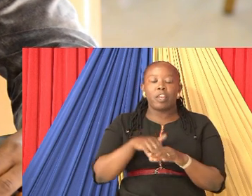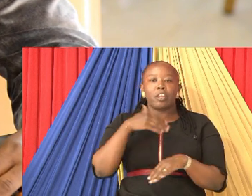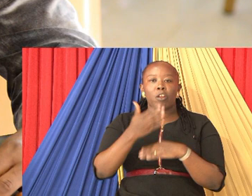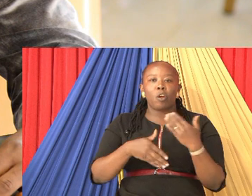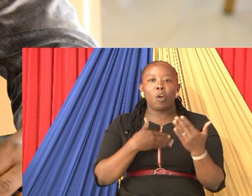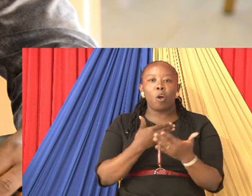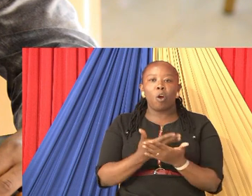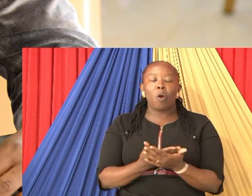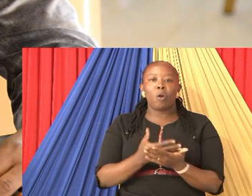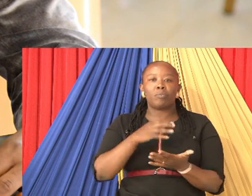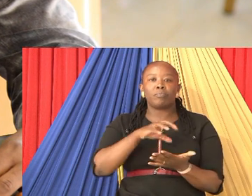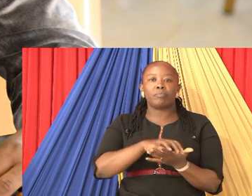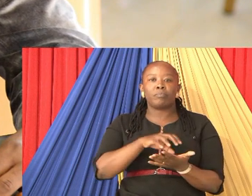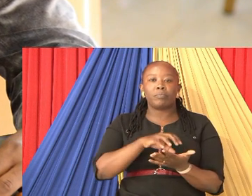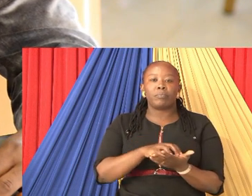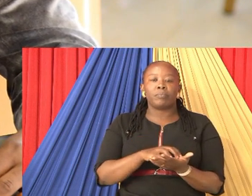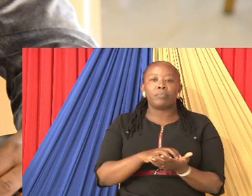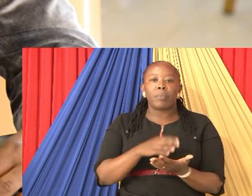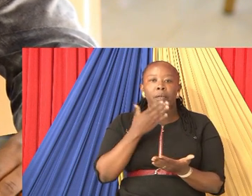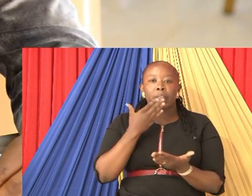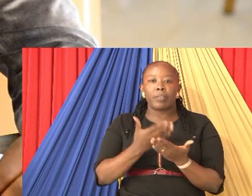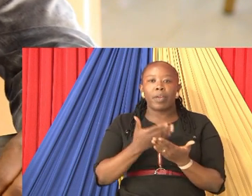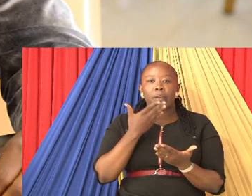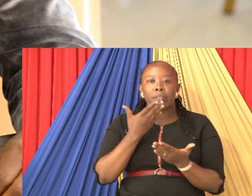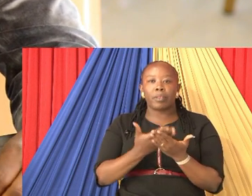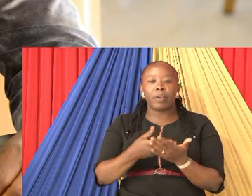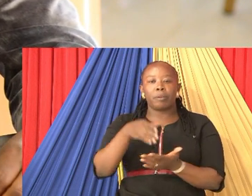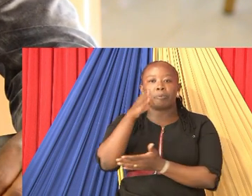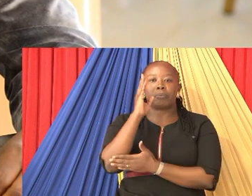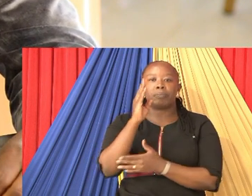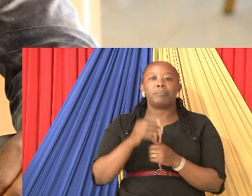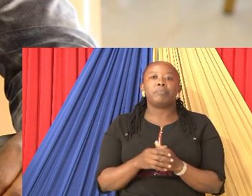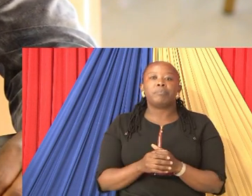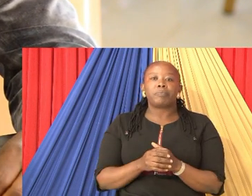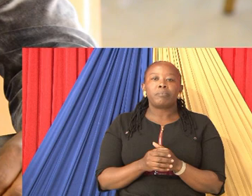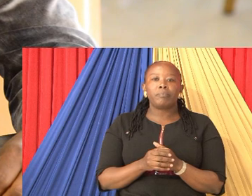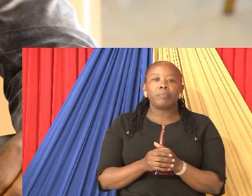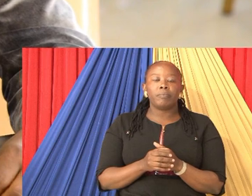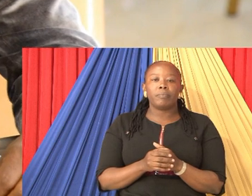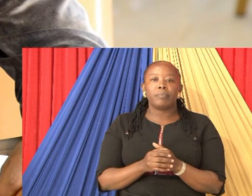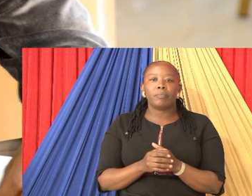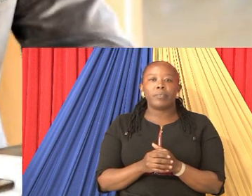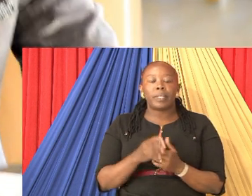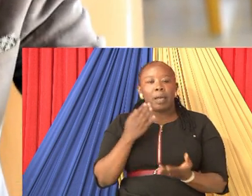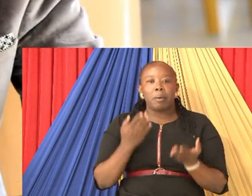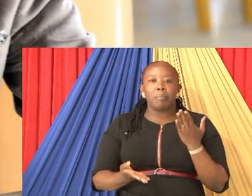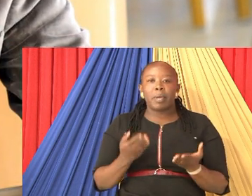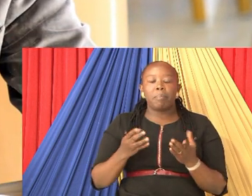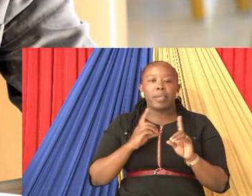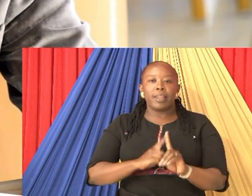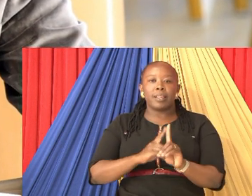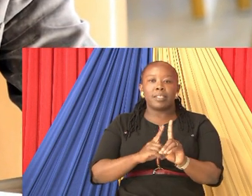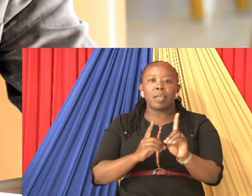wanafunzi walionekana wanalalamika. Wakijiuliza moyoni, huyu Yesu anatuambia tupee watu chakula kitatoka